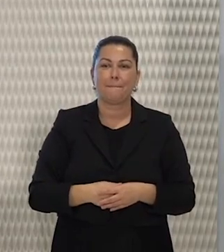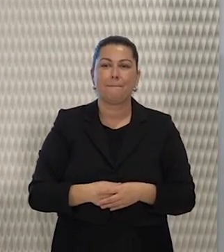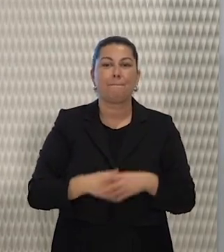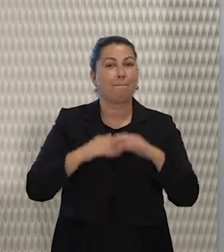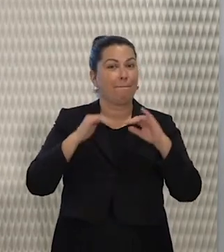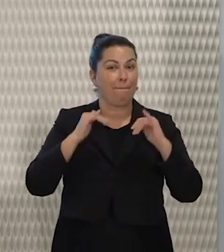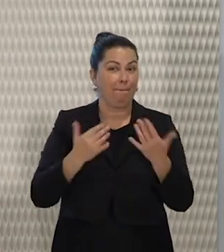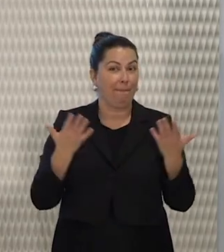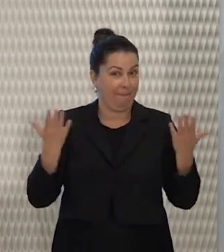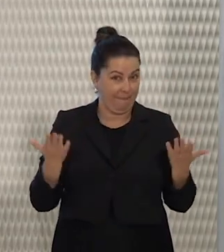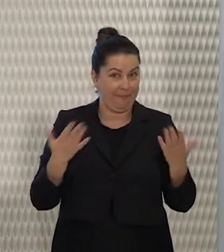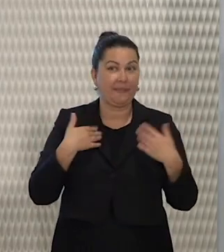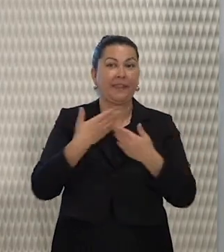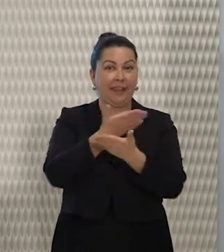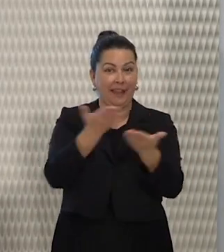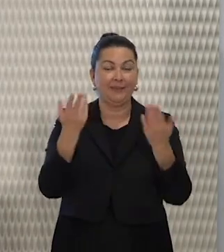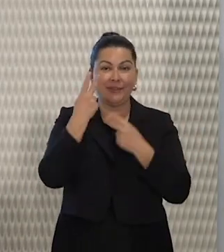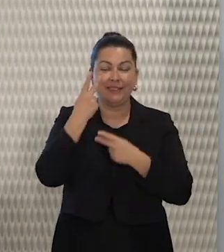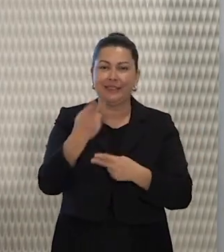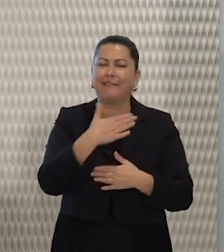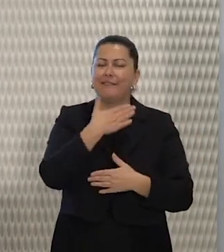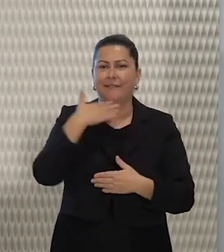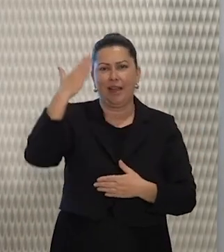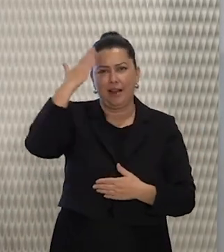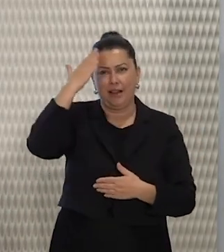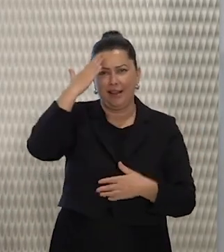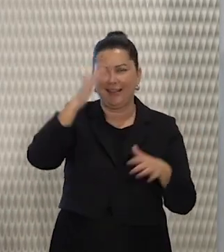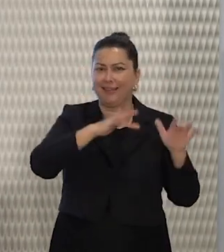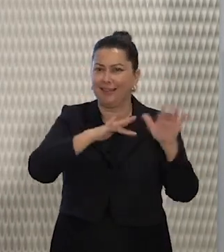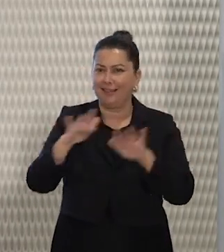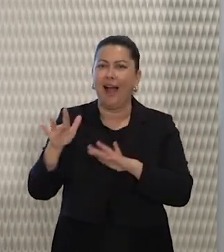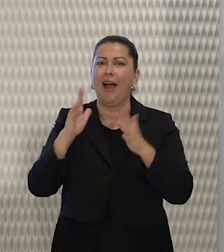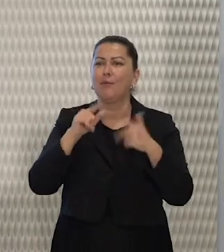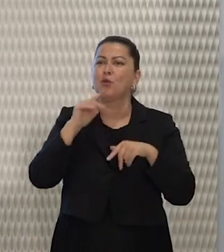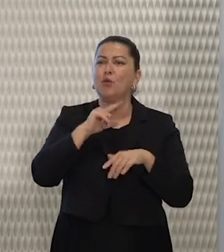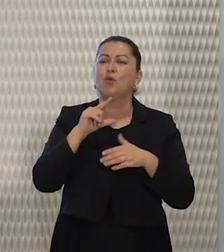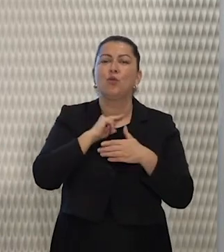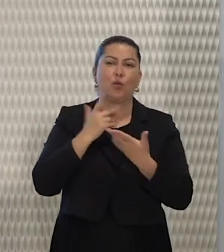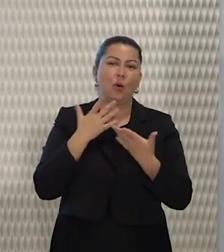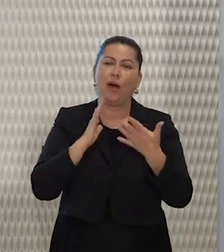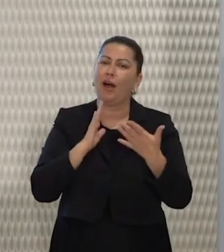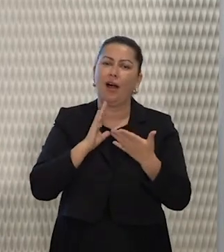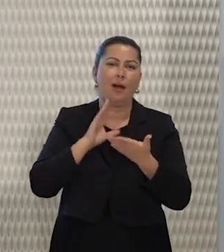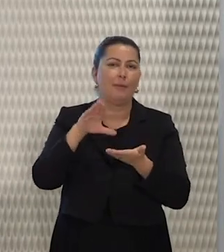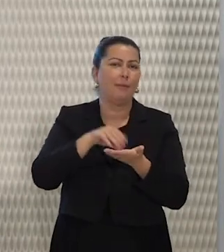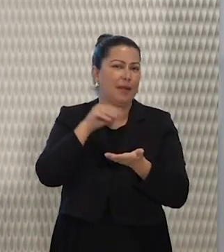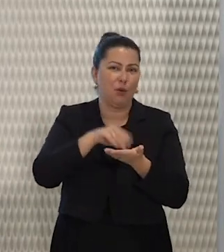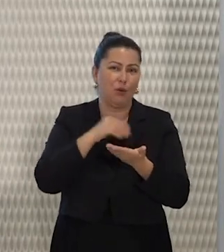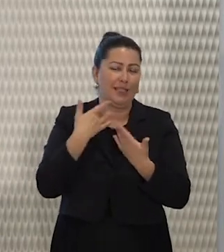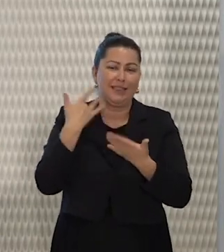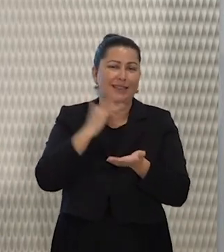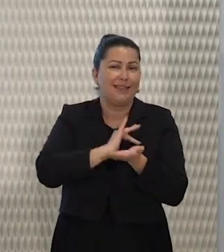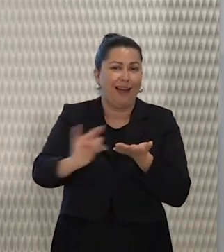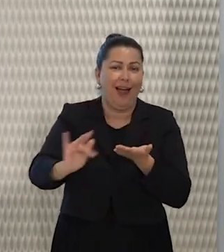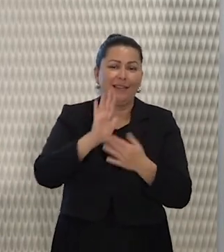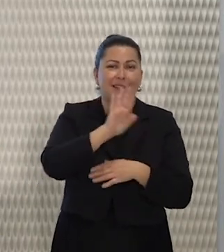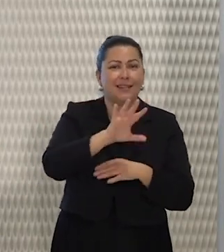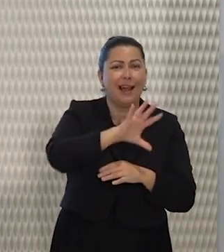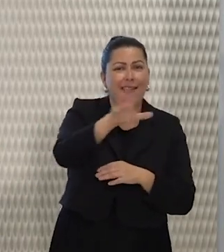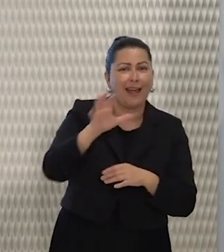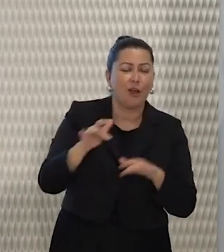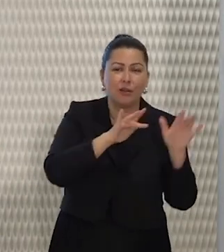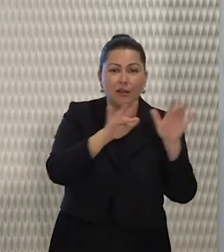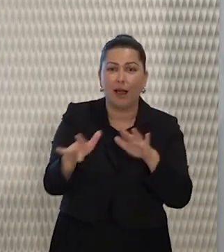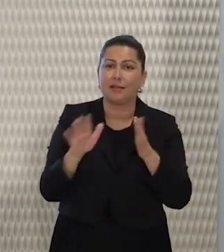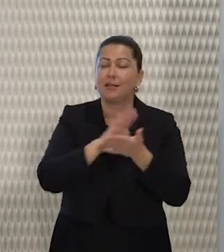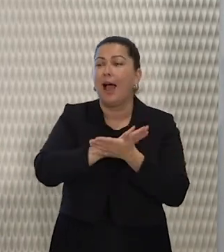Sie sehen also, Know-how ist da, Sie müssen es nur abgreifen und nutzen. Es ist kostenlos da, es ist in Ihrer Region da. Das Einzige, was Sie jetzt machen